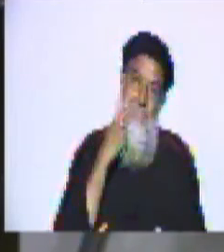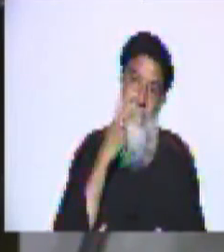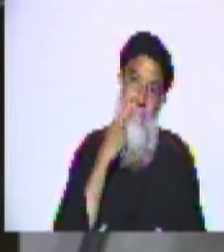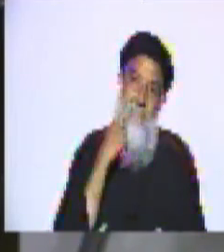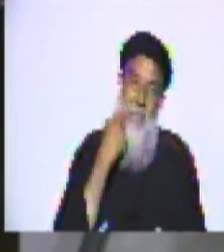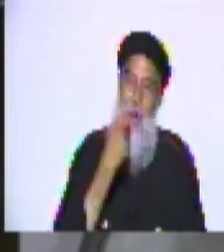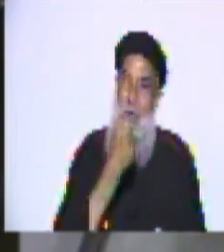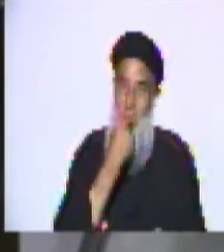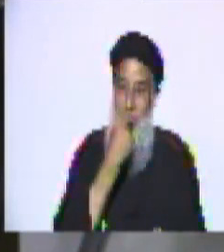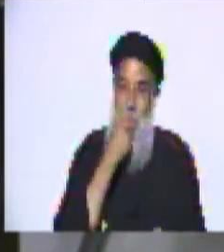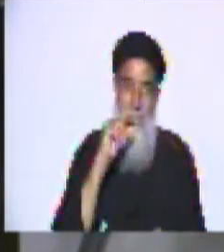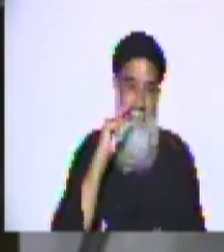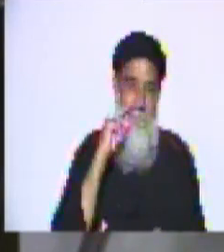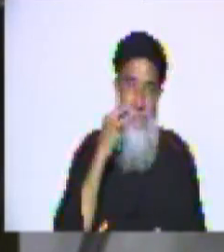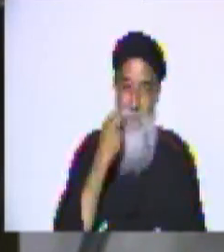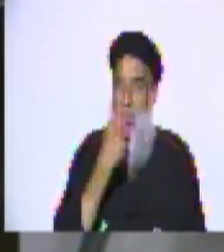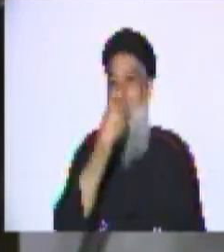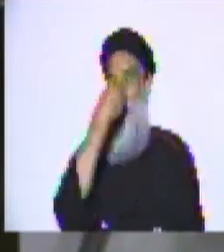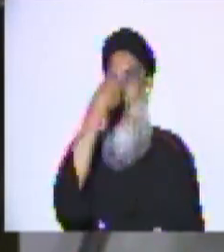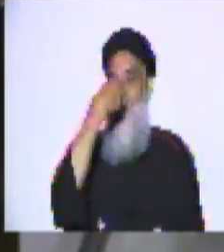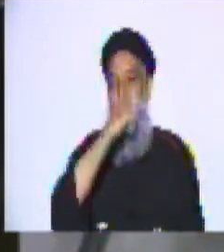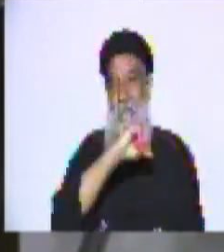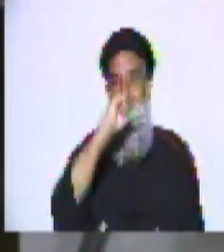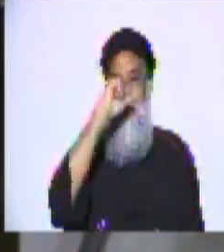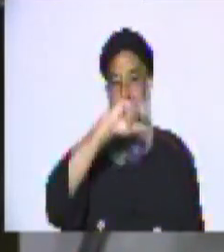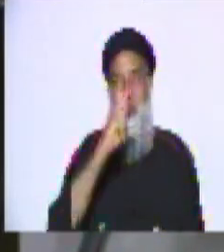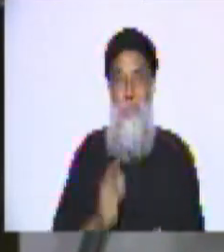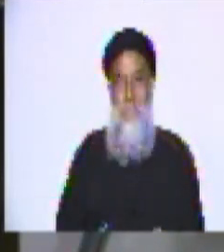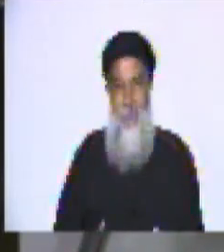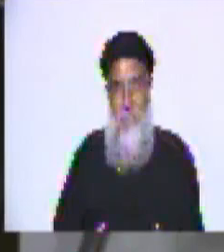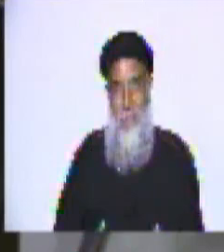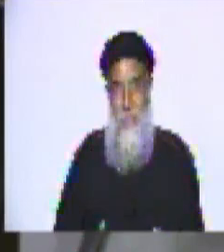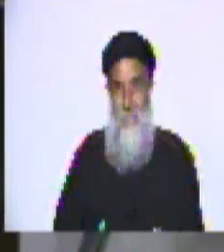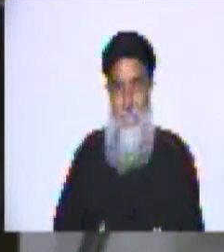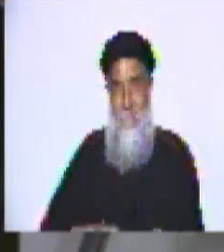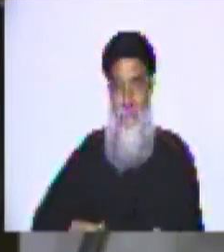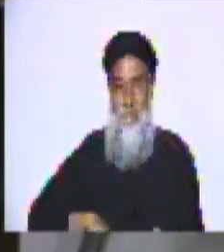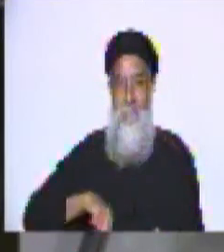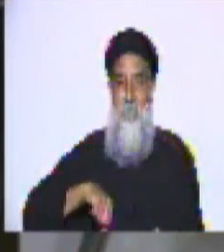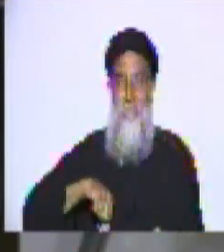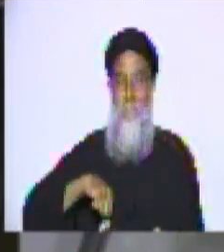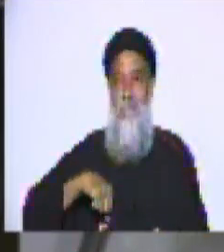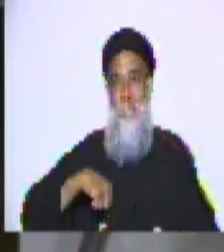محدش بياكل دم او يشرب دم او كده، لان الدم هو الحياه.